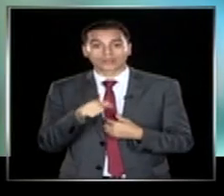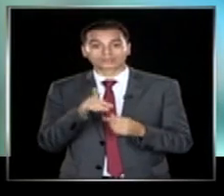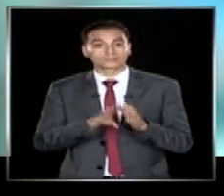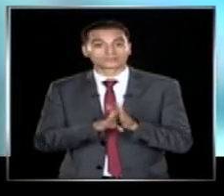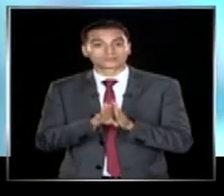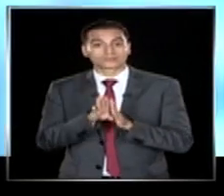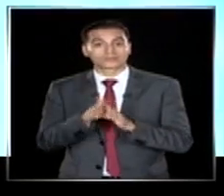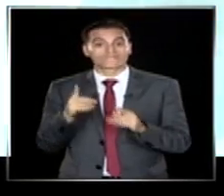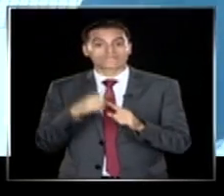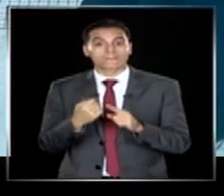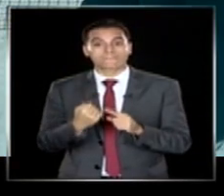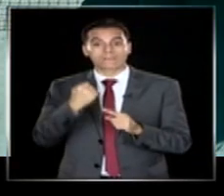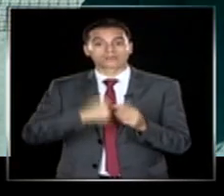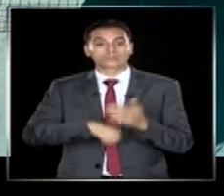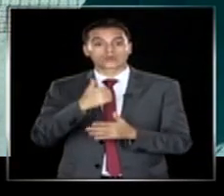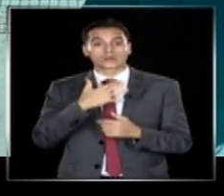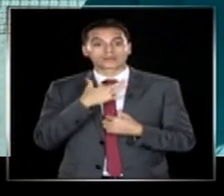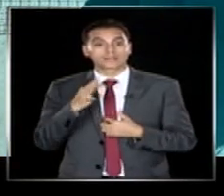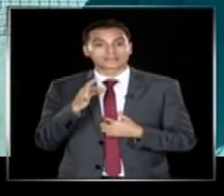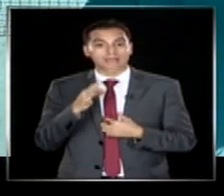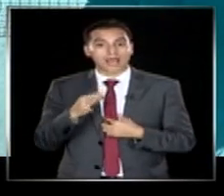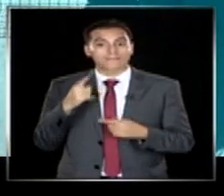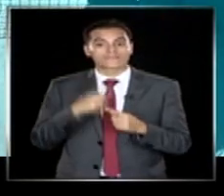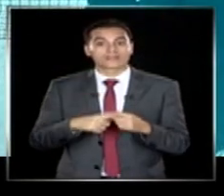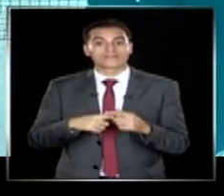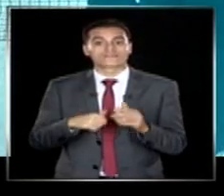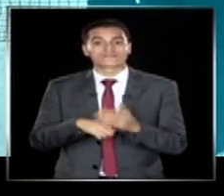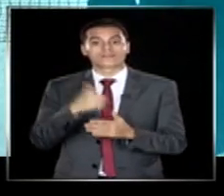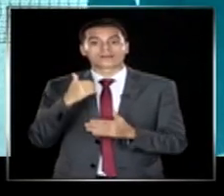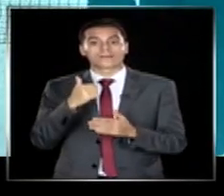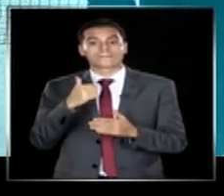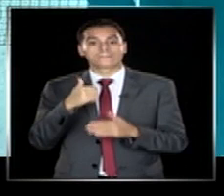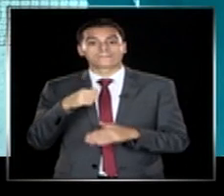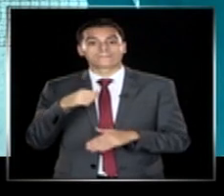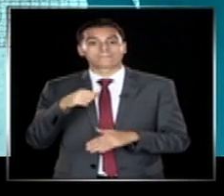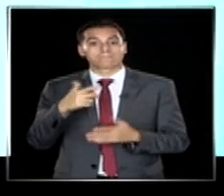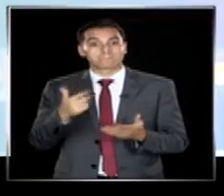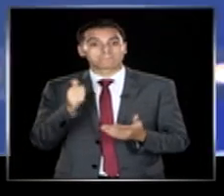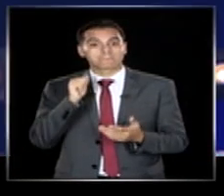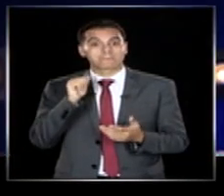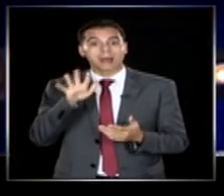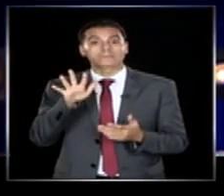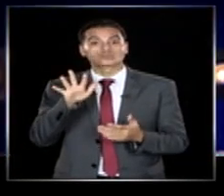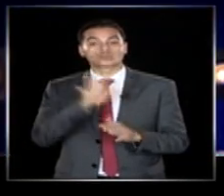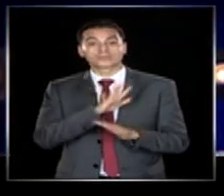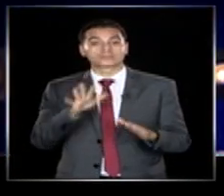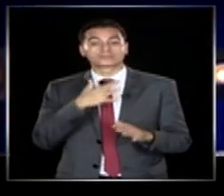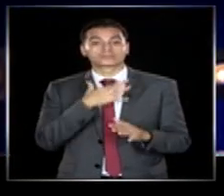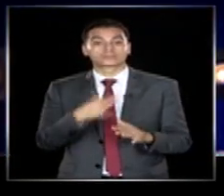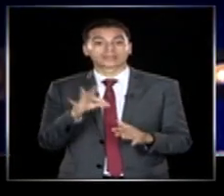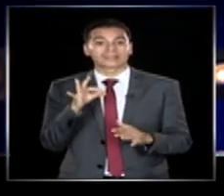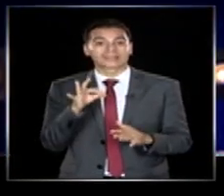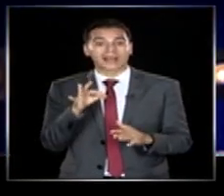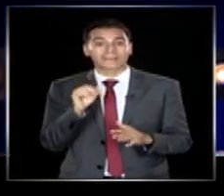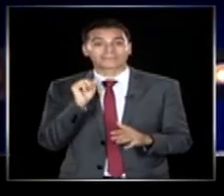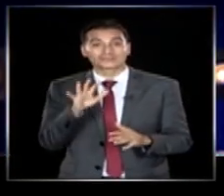هو وصل ان هو يبقى بطل ويحصل على الميدالية الذهب وياخد المركز الاول في التزحلق على الجليد. في 5 شهور قدرت